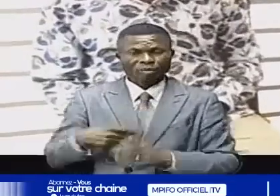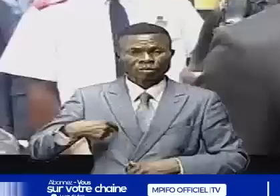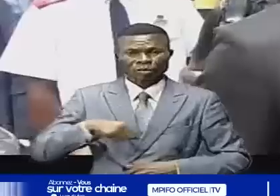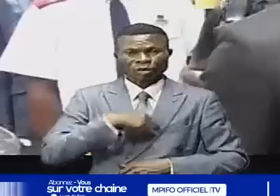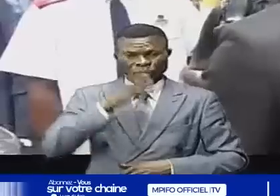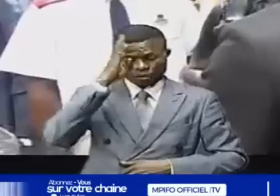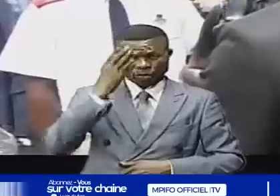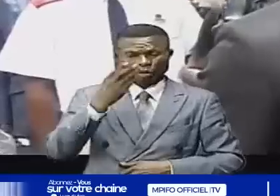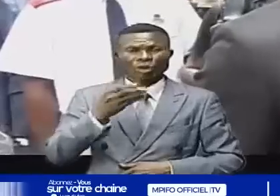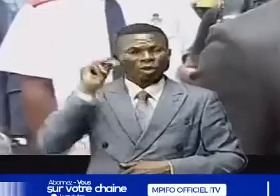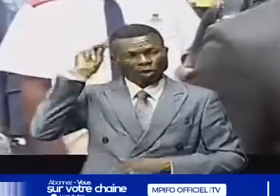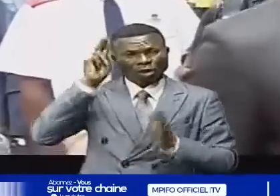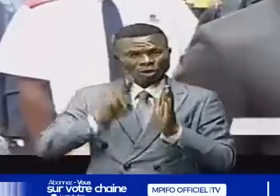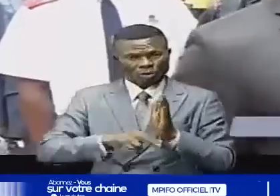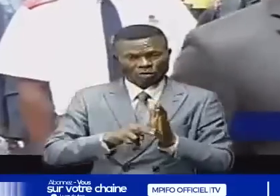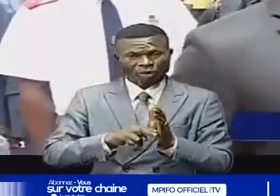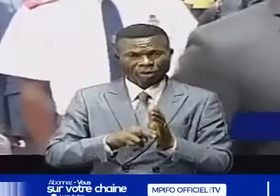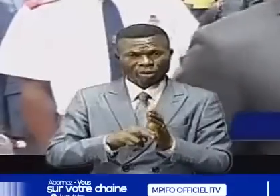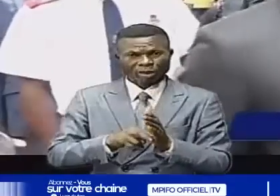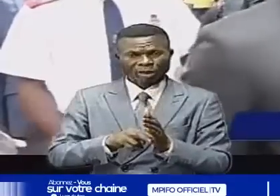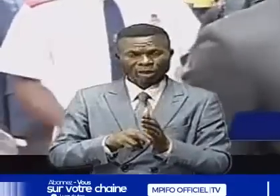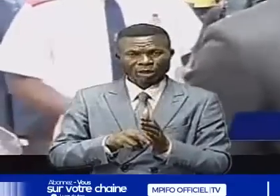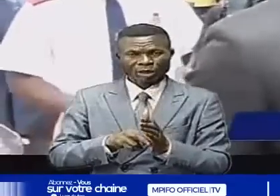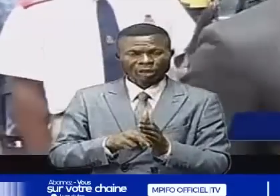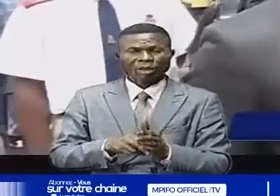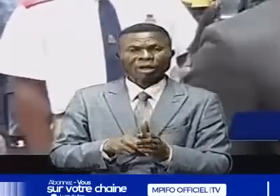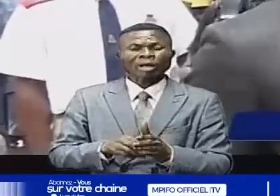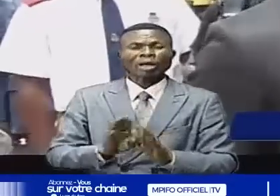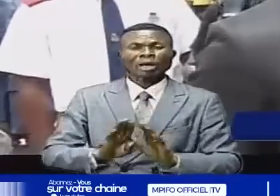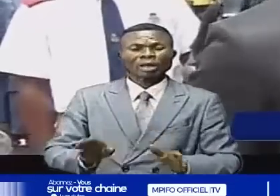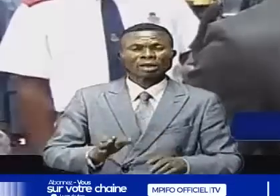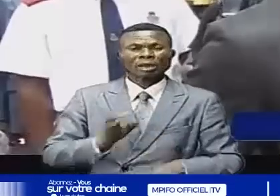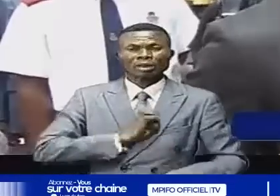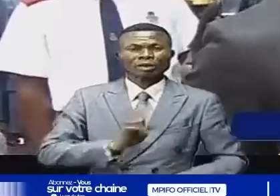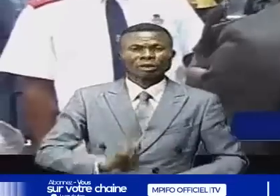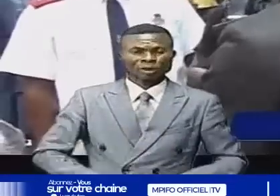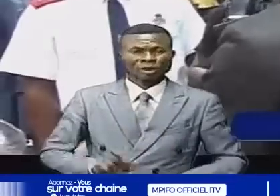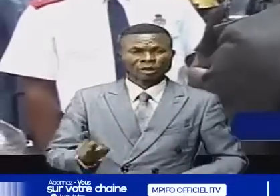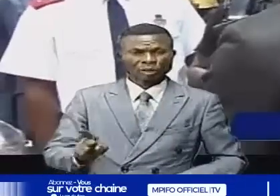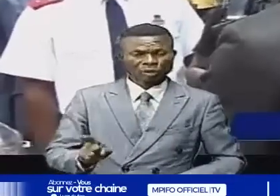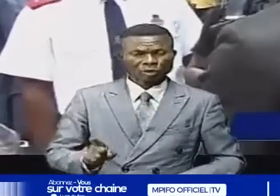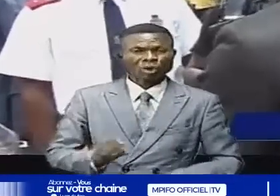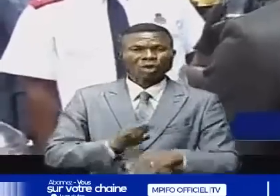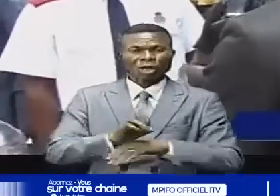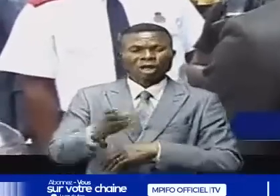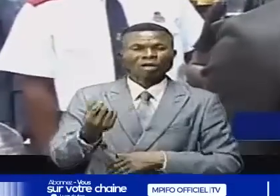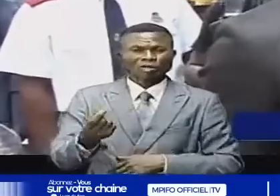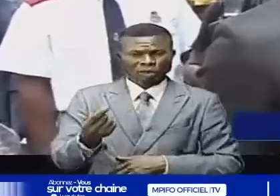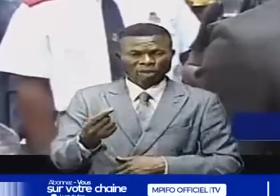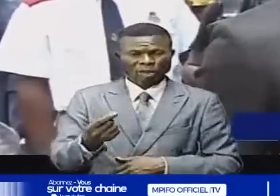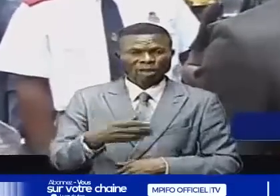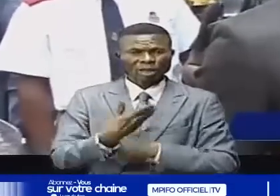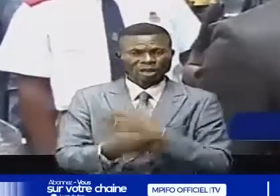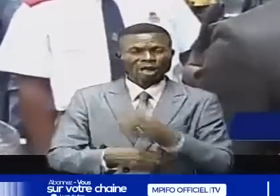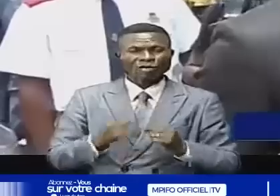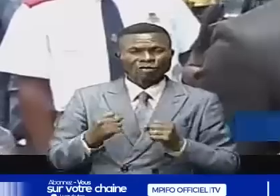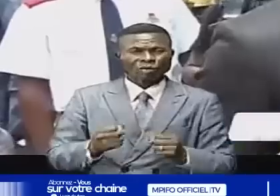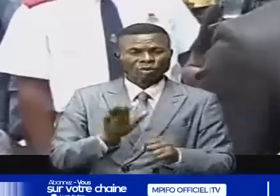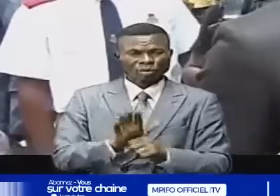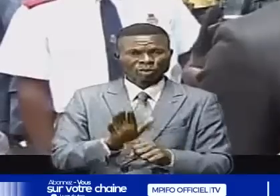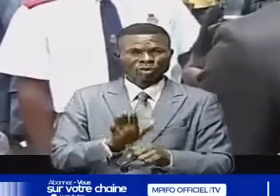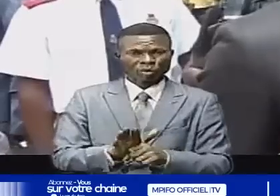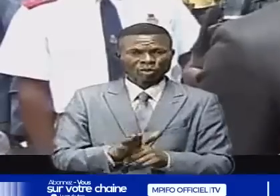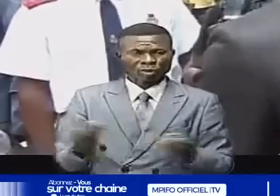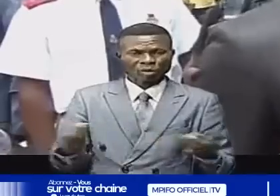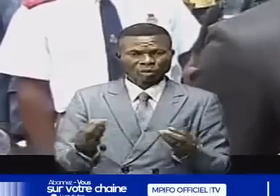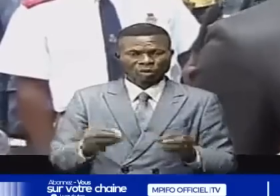le gouvernement, par le pouvoir de son Excellence Président de la République, Félix Tshisekedi, est en train de fournir beaucoup d'efforts